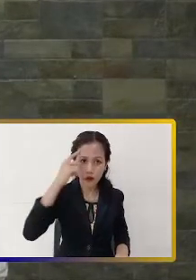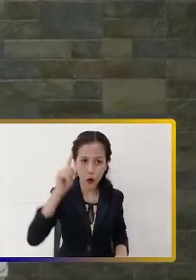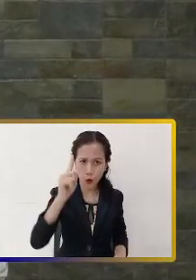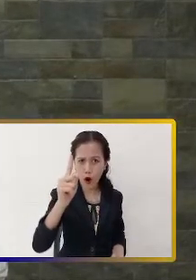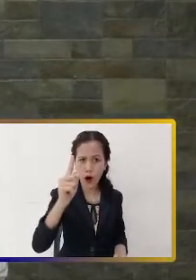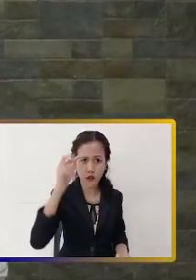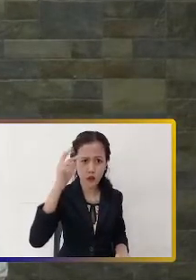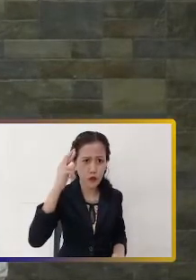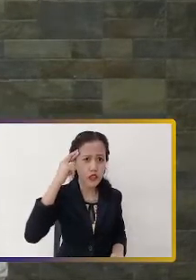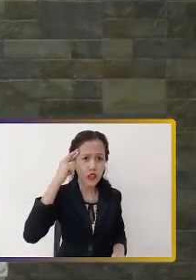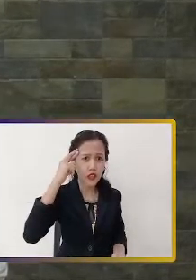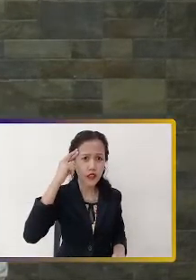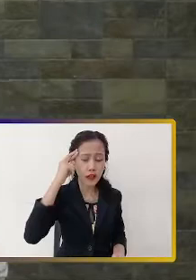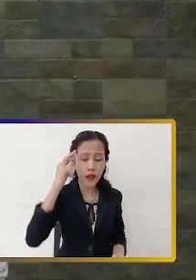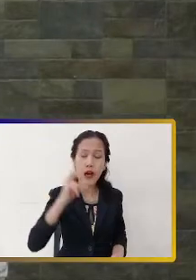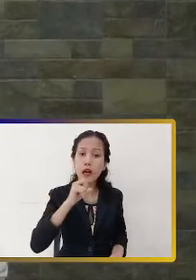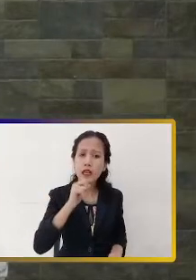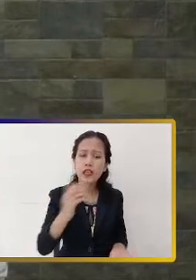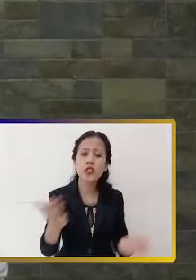He didn't ask for himself.